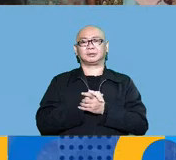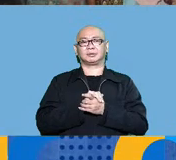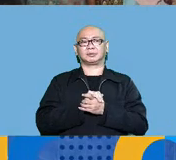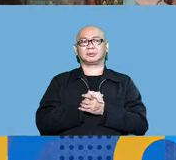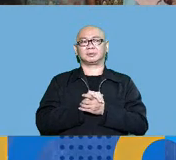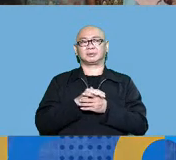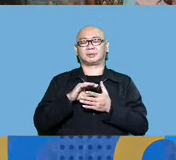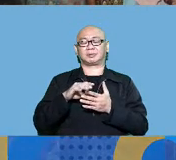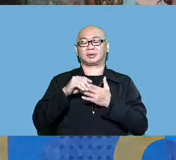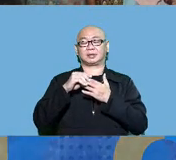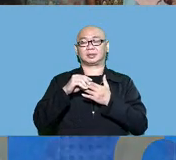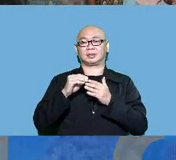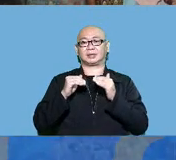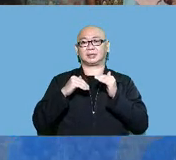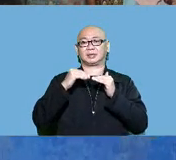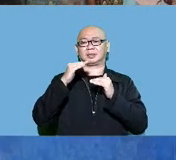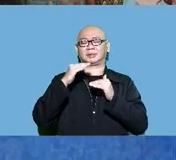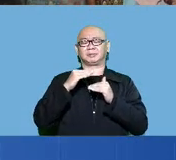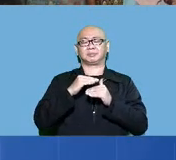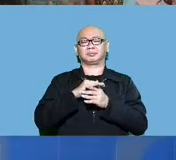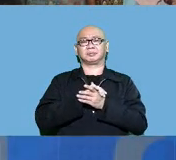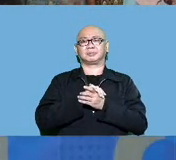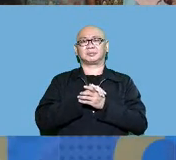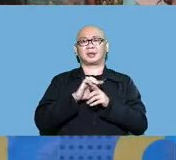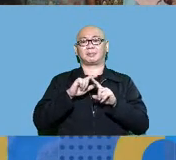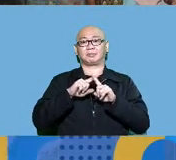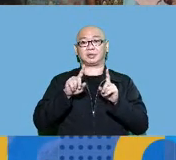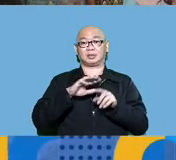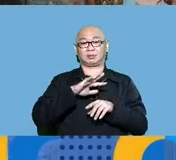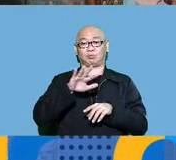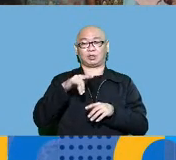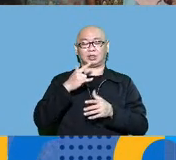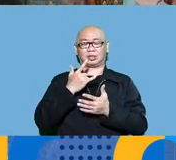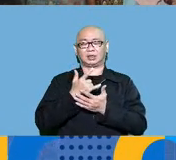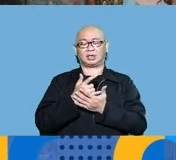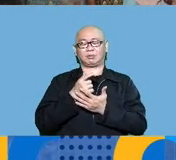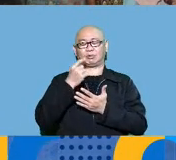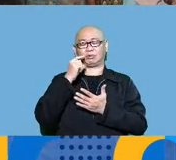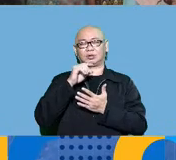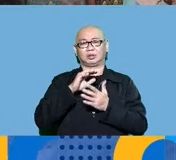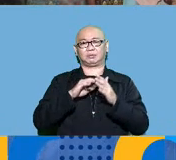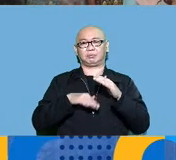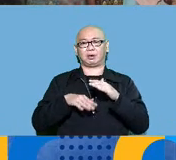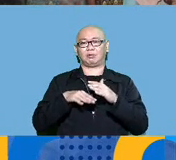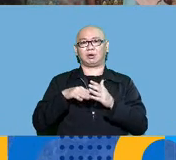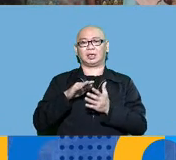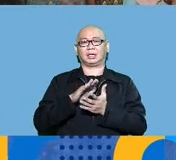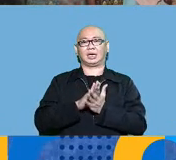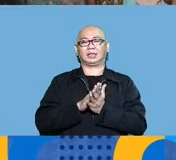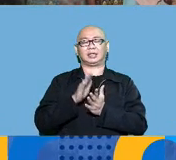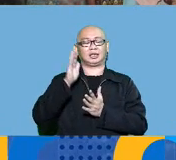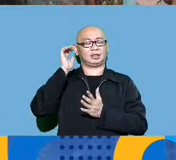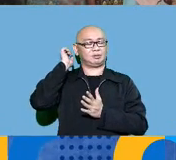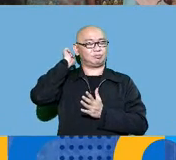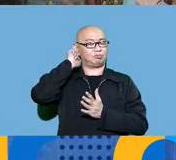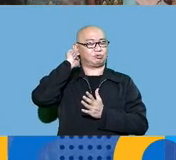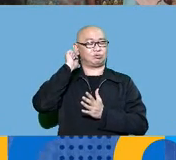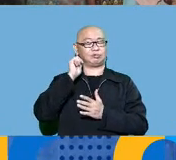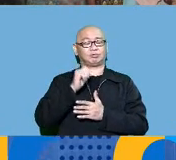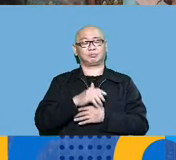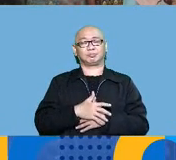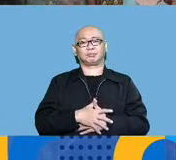Capaian tertinggi setinggi apapun, namun semua ini tetap hanya berada di bawah telapak kakimu, Ibunda.